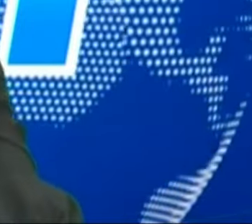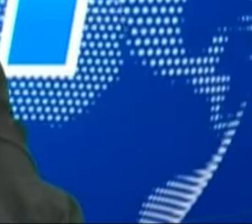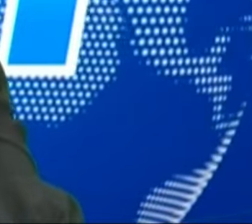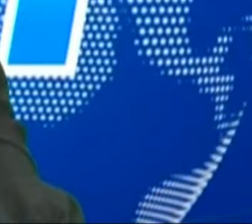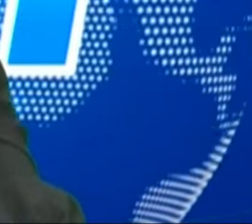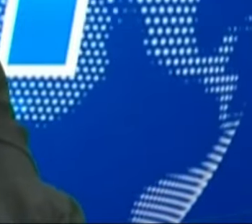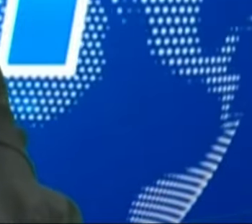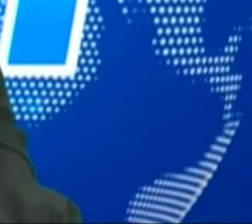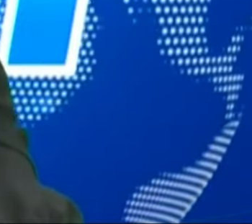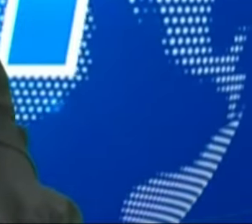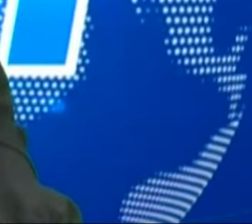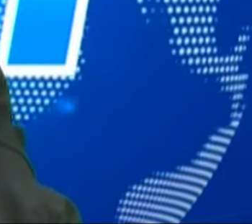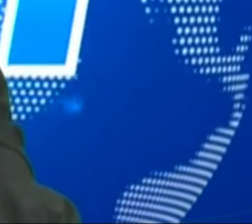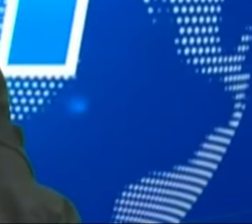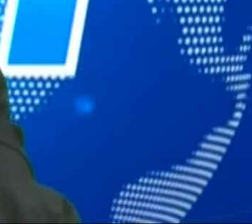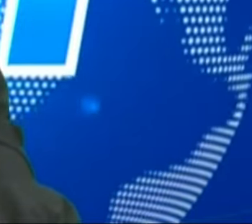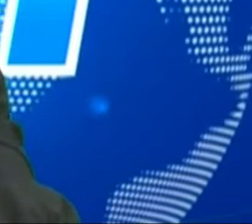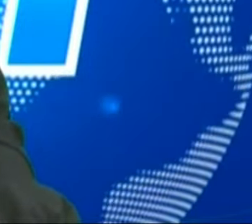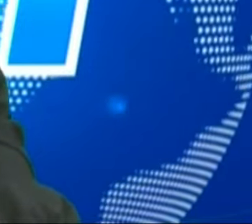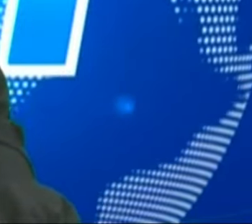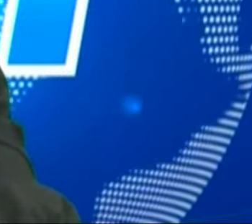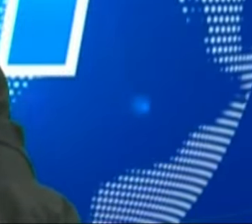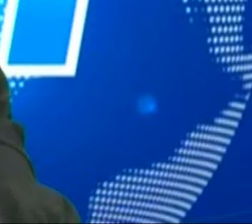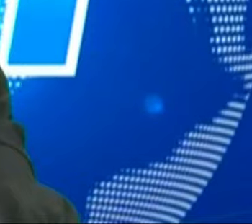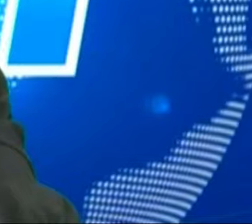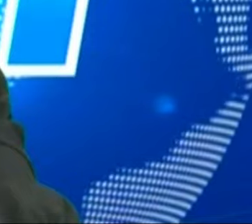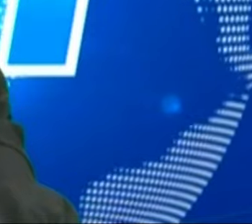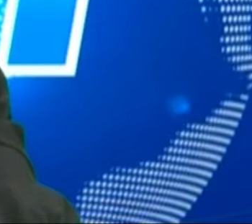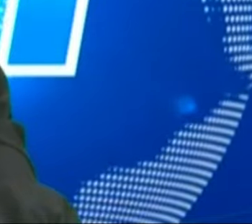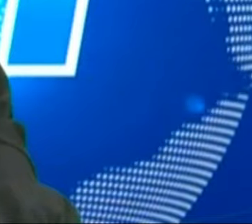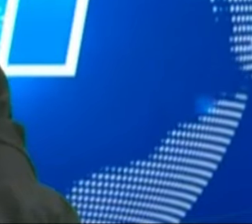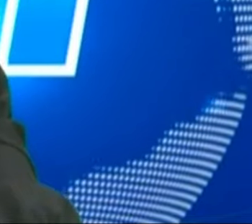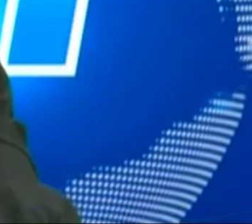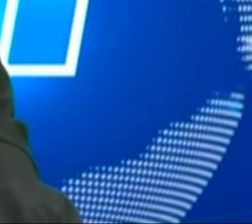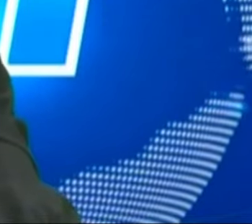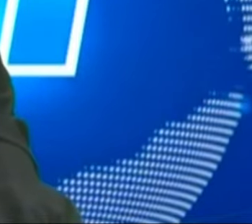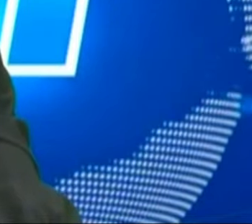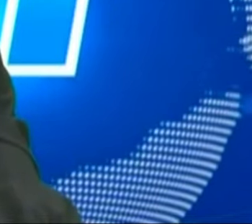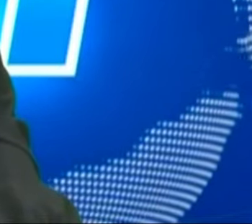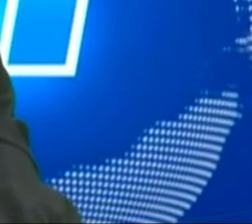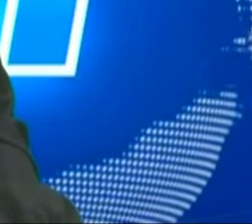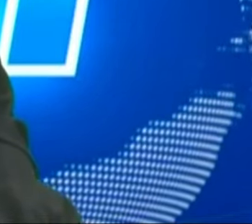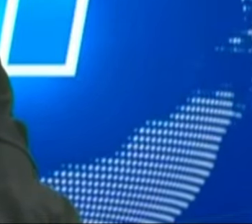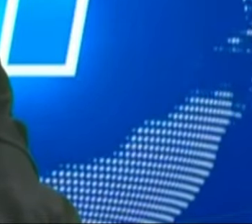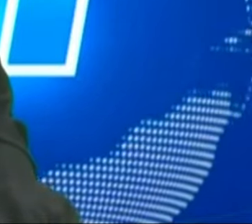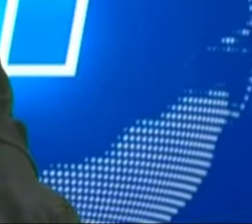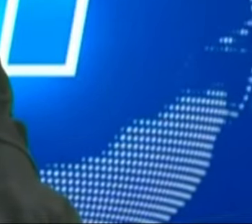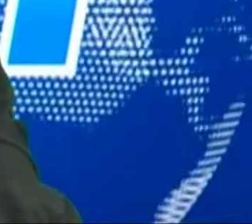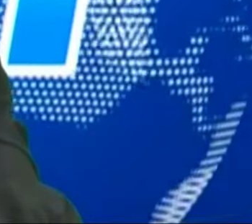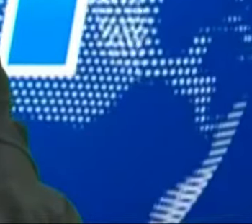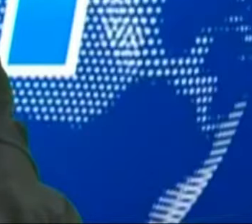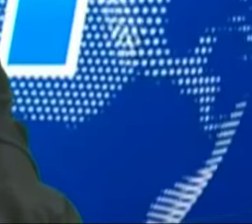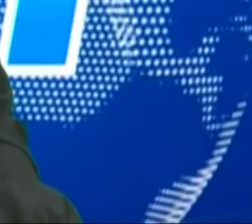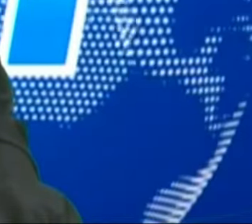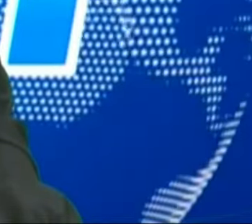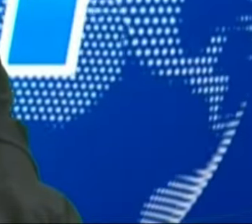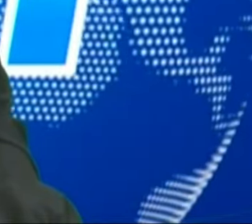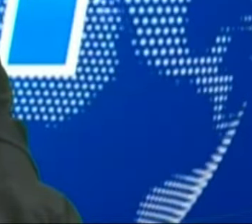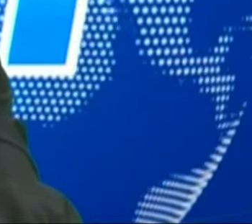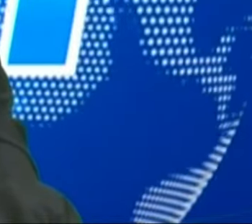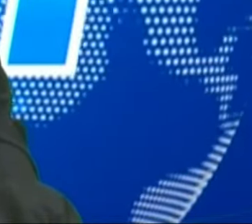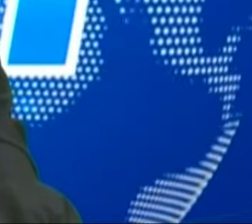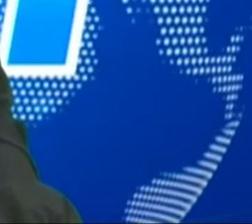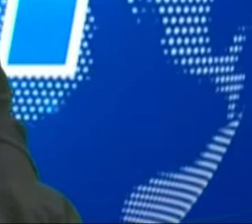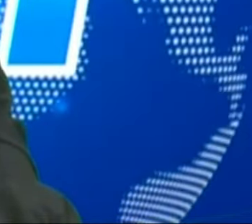en République démocratique du Congo. La République démocratique du Congo y a été représentée à ses assises par les autorités. On fait le